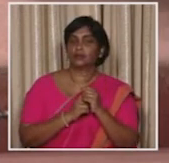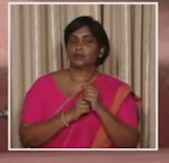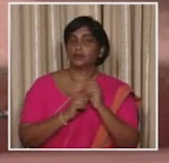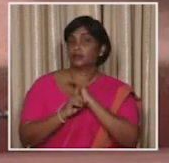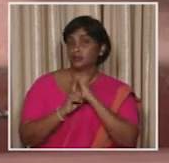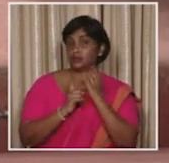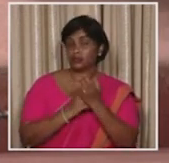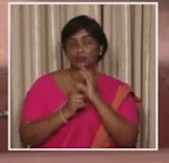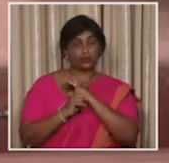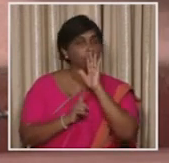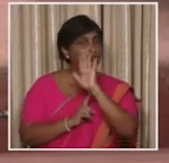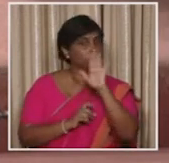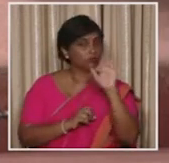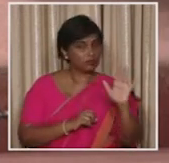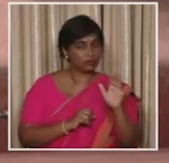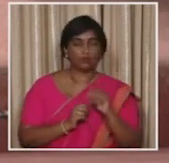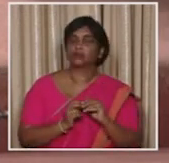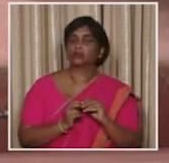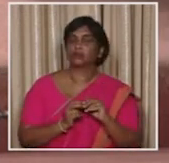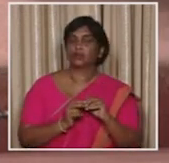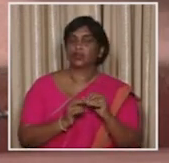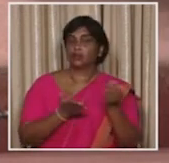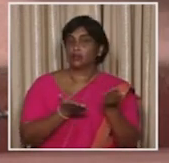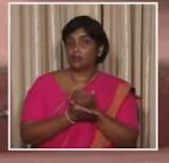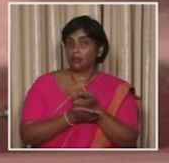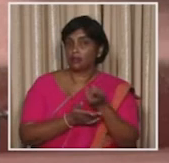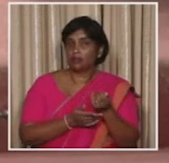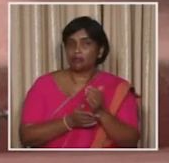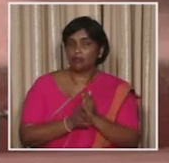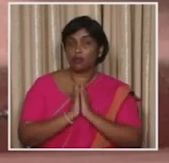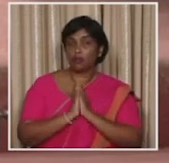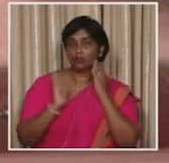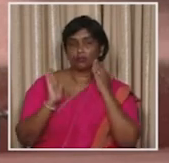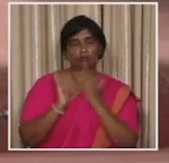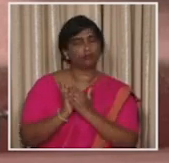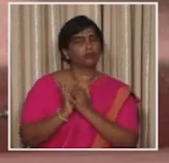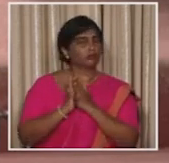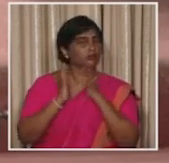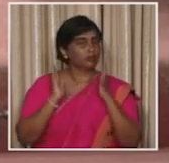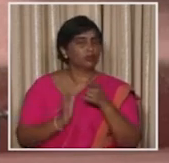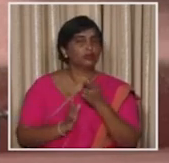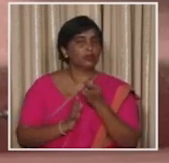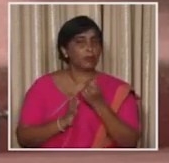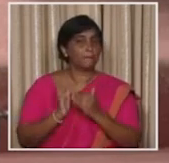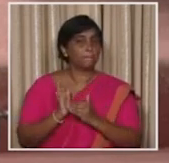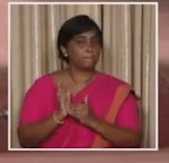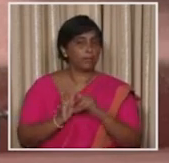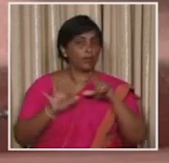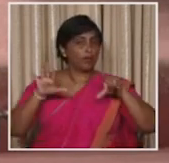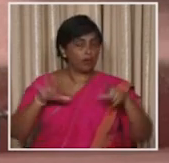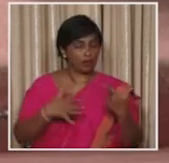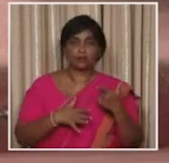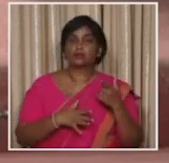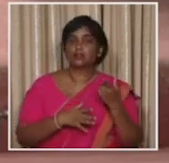பௌத்த கலாச்சாரத்திற்கு பௌத்த விடயங்களுக்கு சுமார் 700 மில்லியன் நிதி